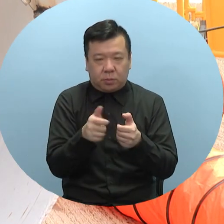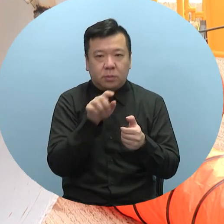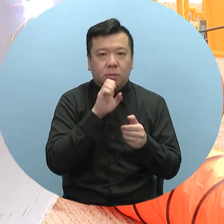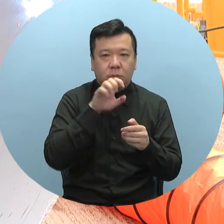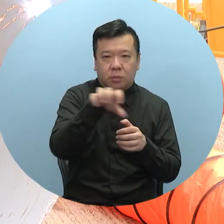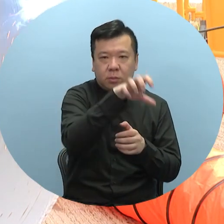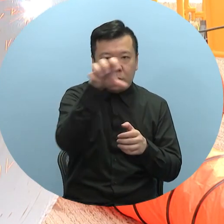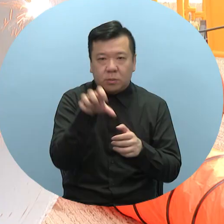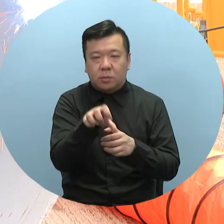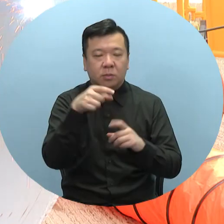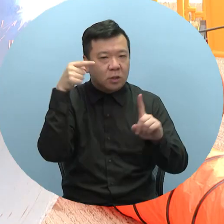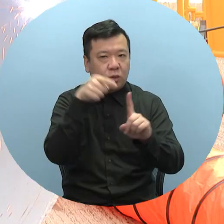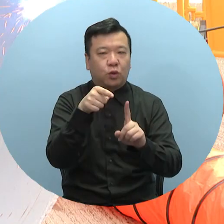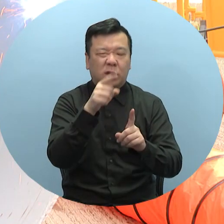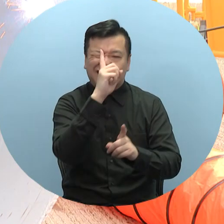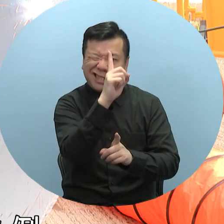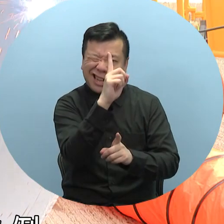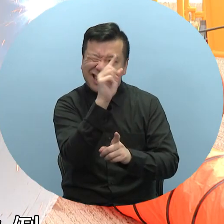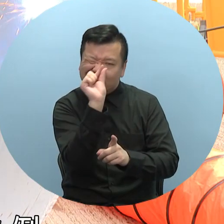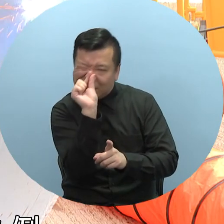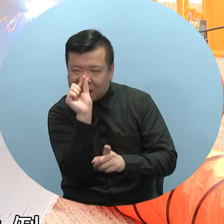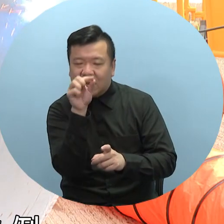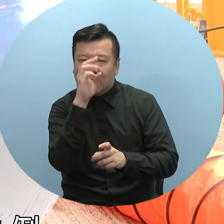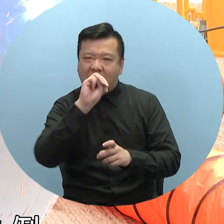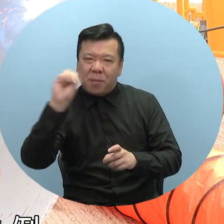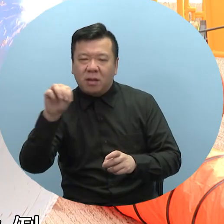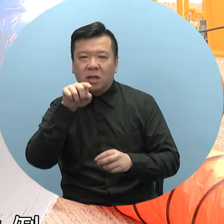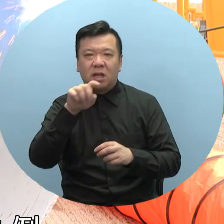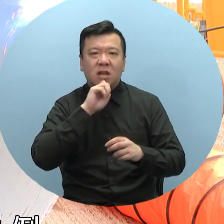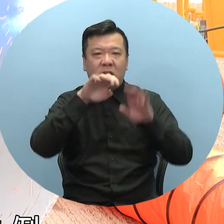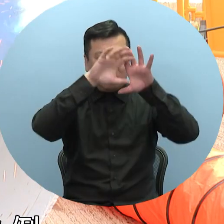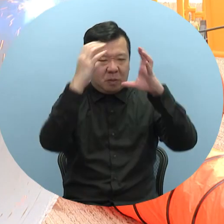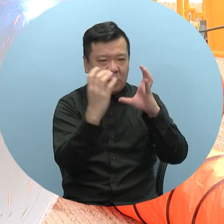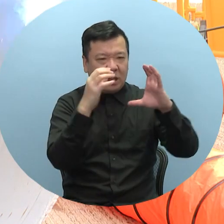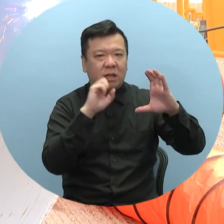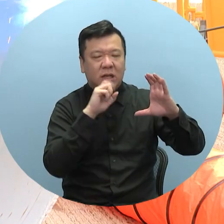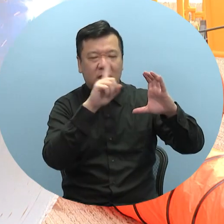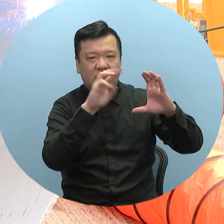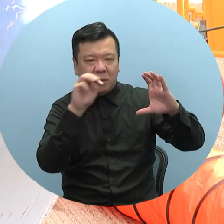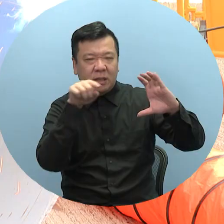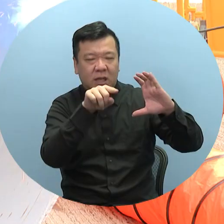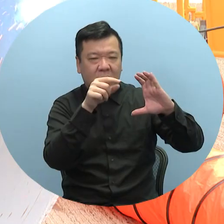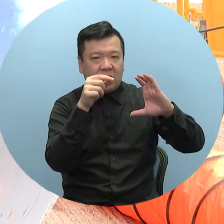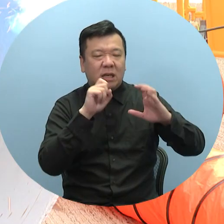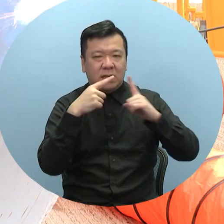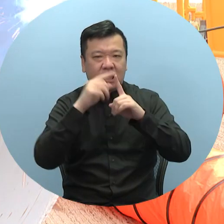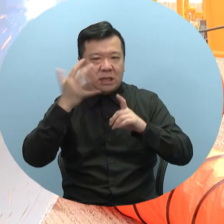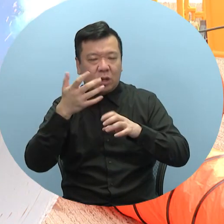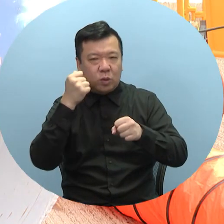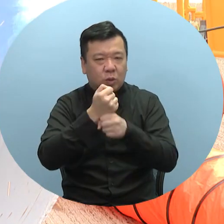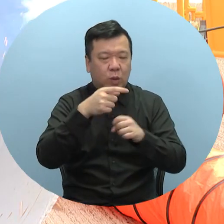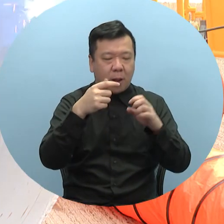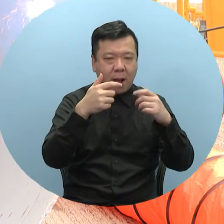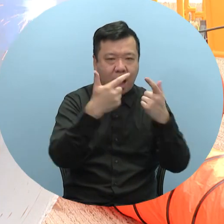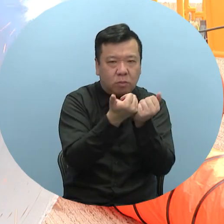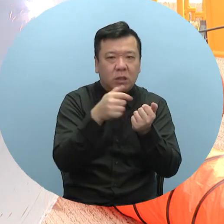能，精準程度去到1毫米嘅。以直徑1毫米嘅水管為例，如果人手需要接駁呢個